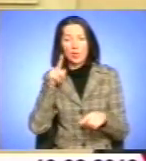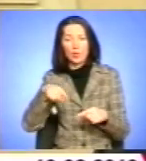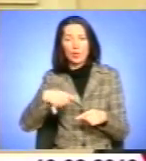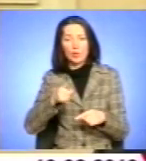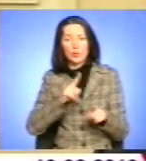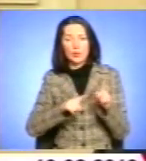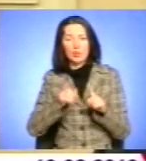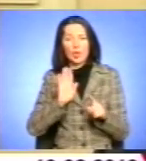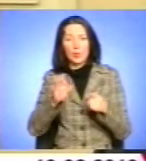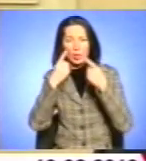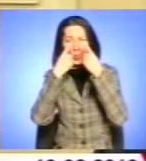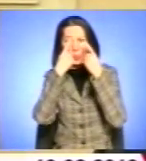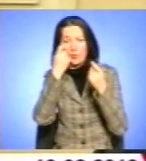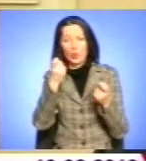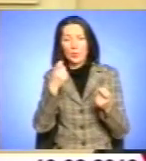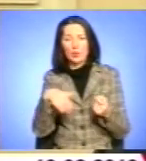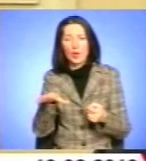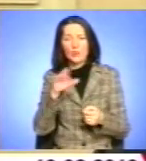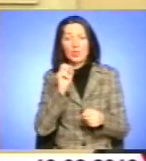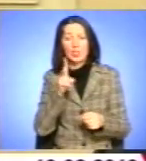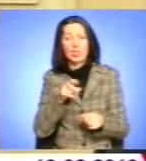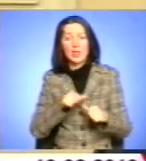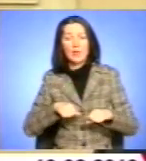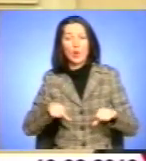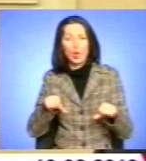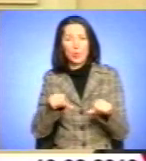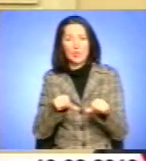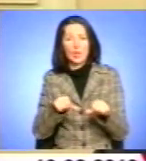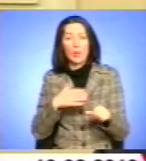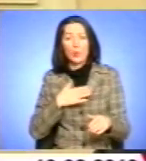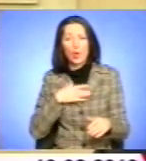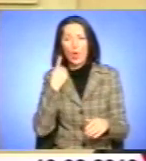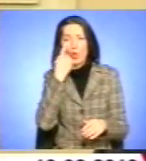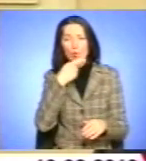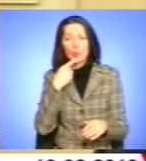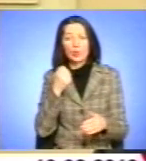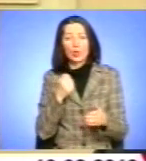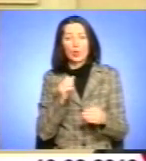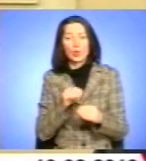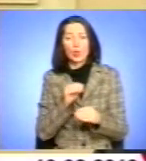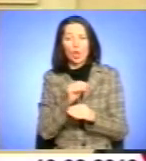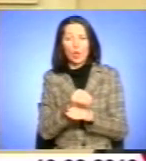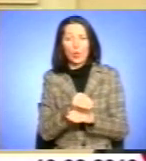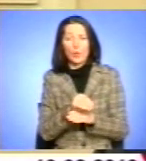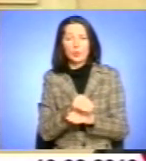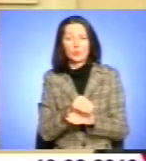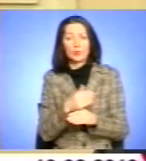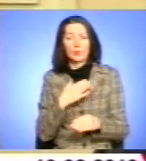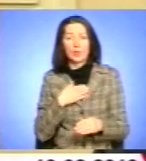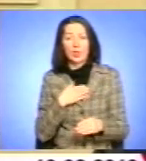засідання буде повідомлено всіх членів комісії, мною особисто додатково.